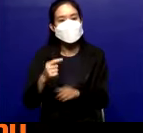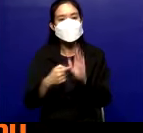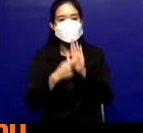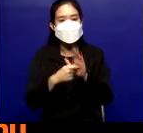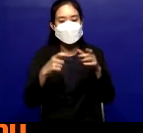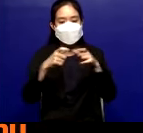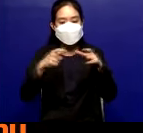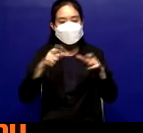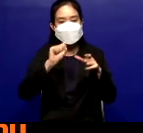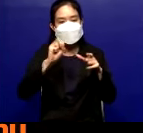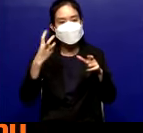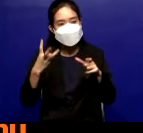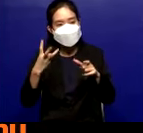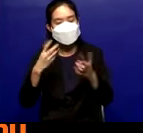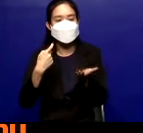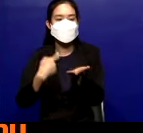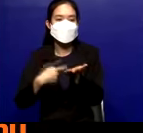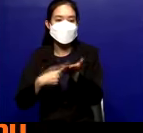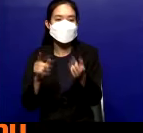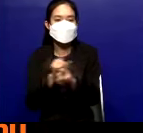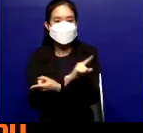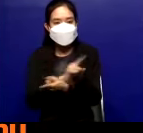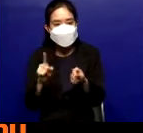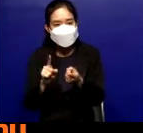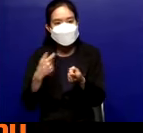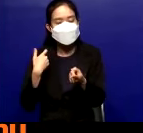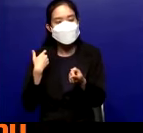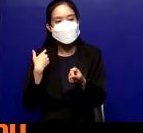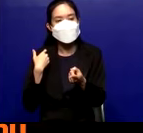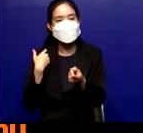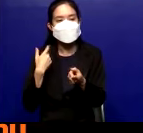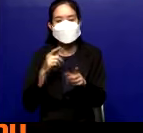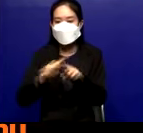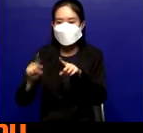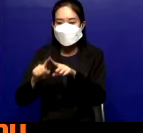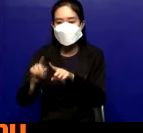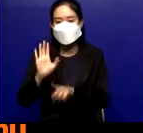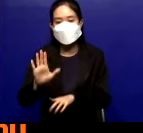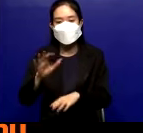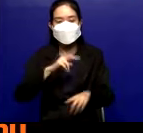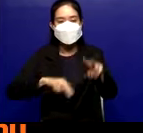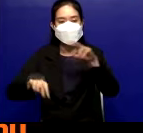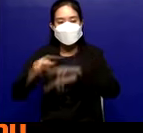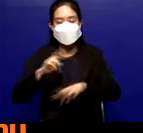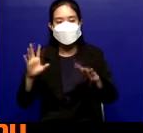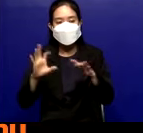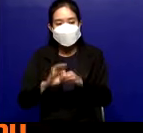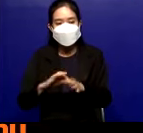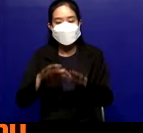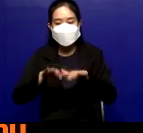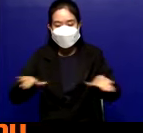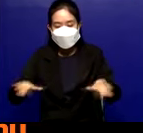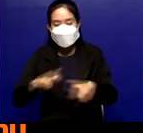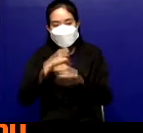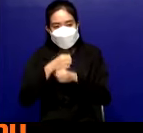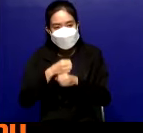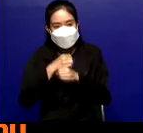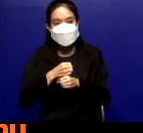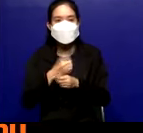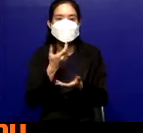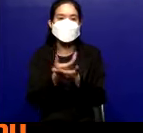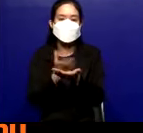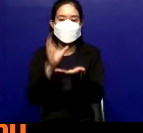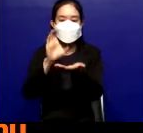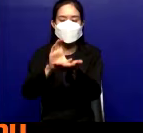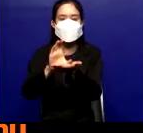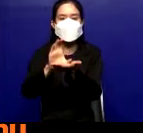กองทุนประกันสังคมงบบัตรทองกองทุนการออมกองทุนคุ้มครองเด็กหรือกองทุนผู้สูงอายุถูกตัดลงในภาวะ